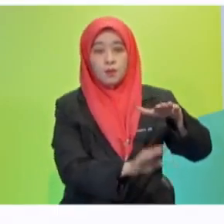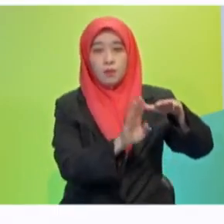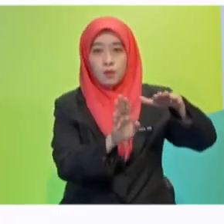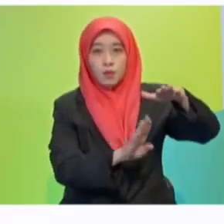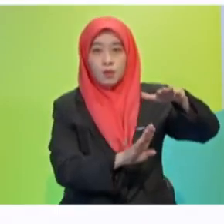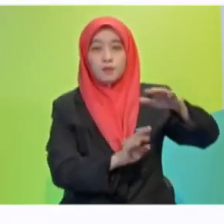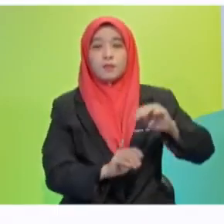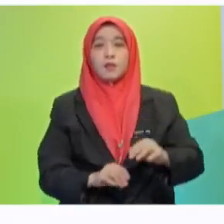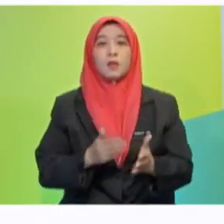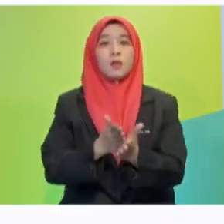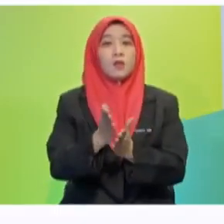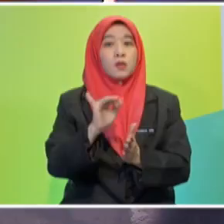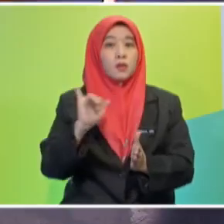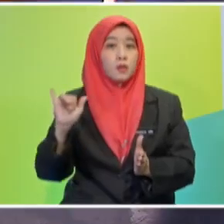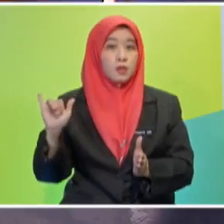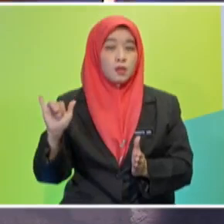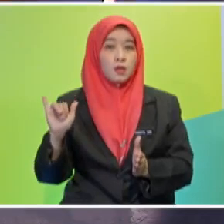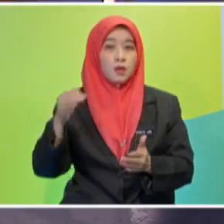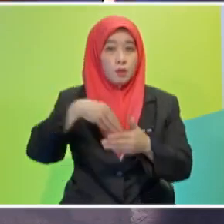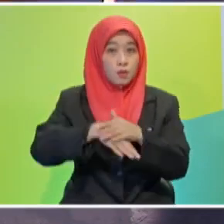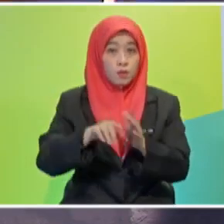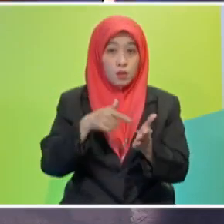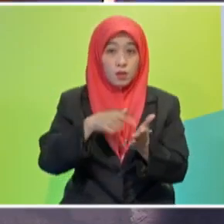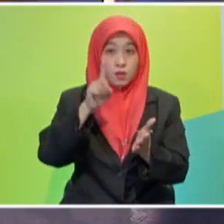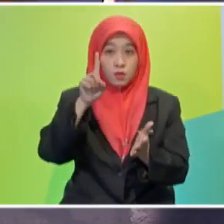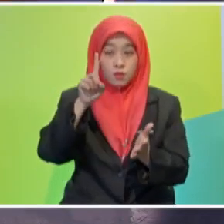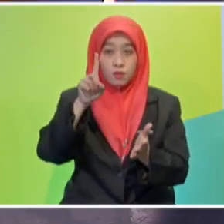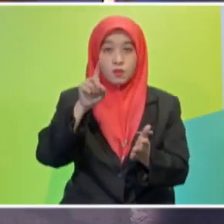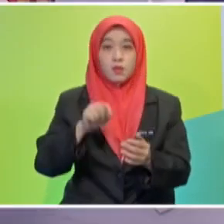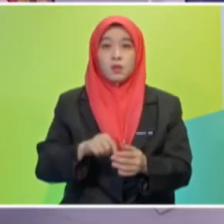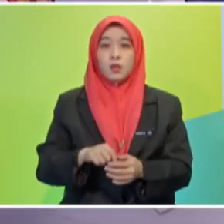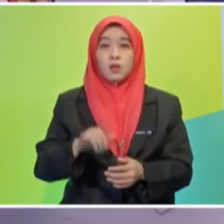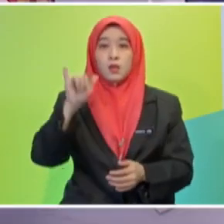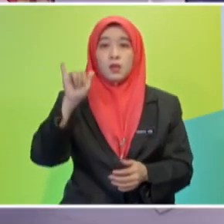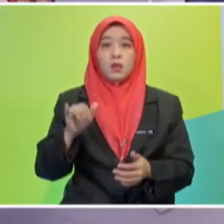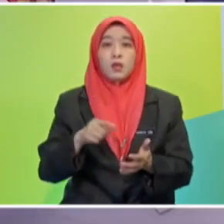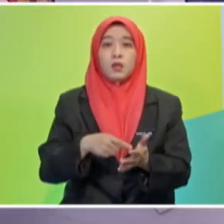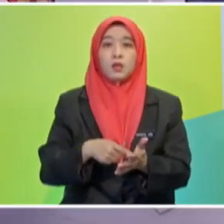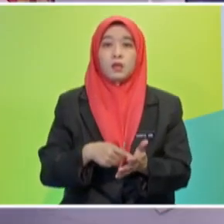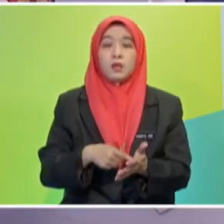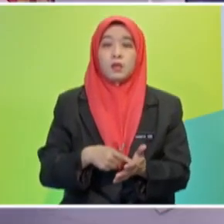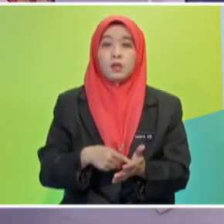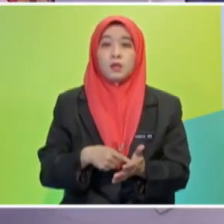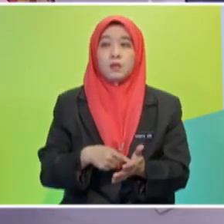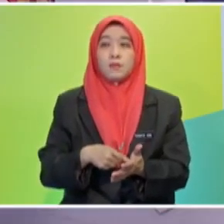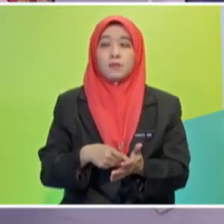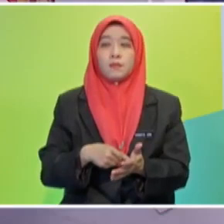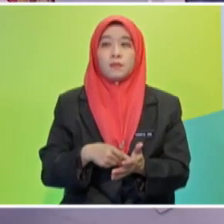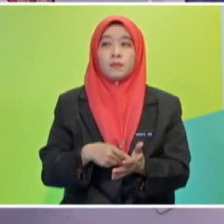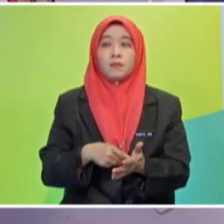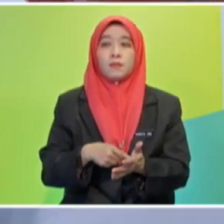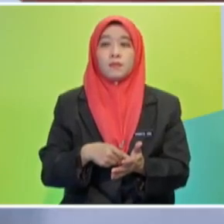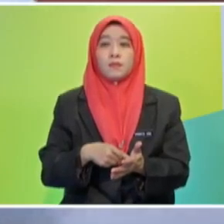Okey, seterusnya kita masuk lagi satu. Yang ini. Okey. Apa nama?